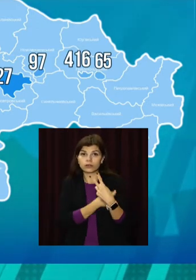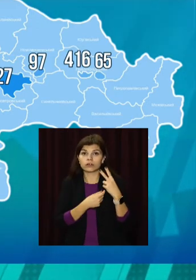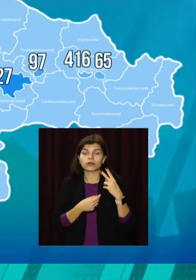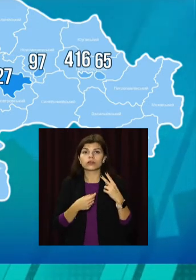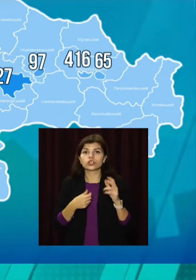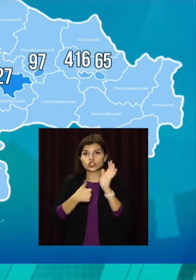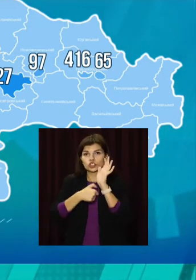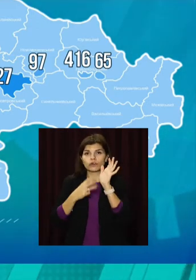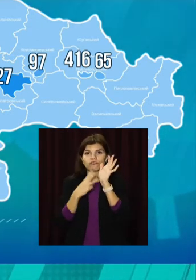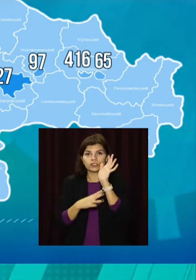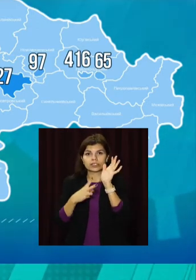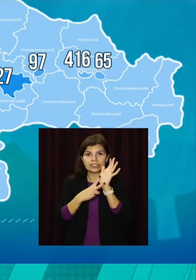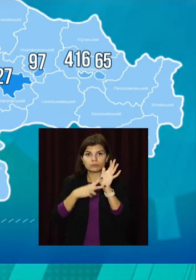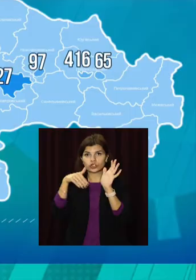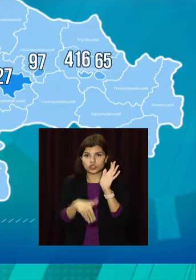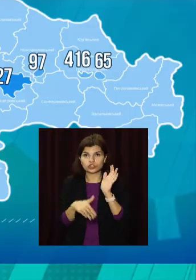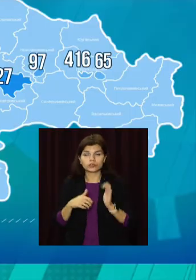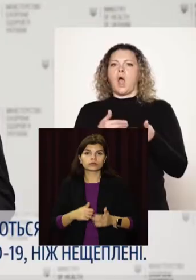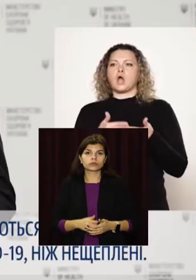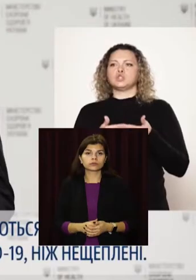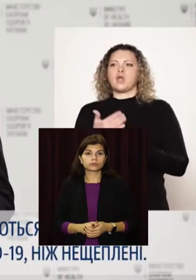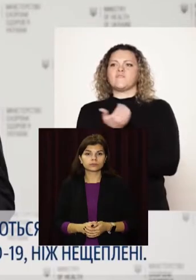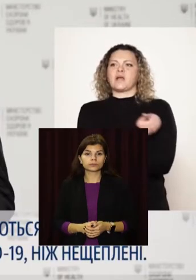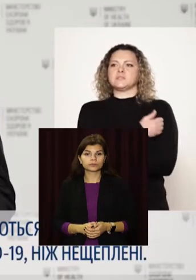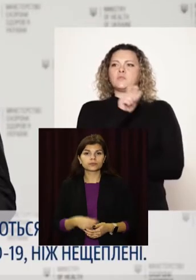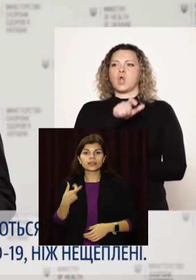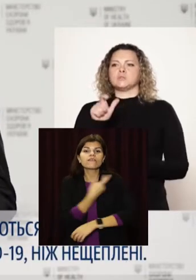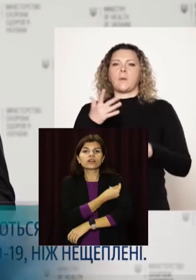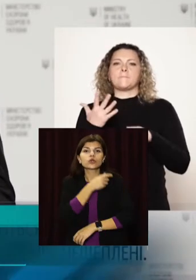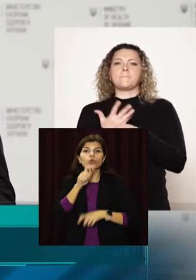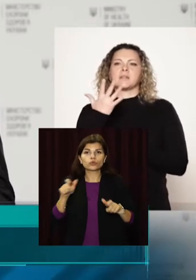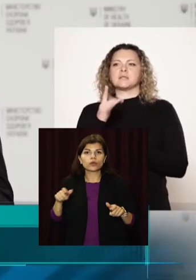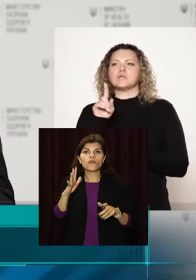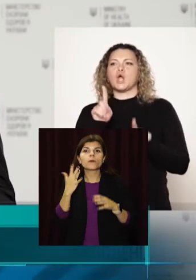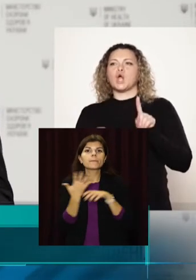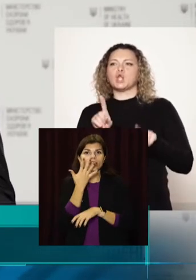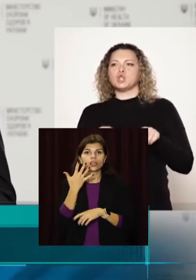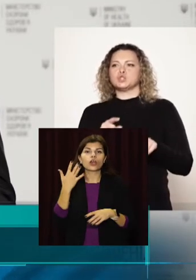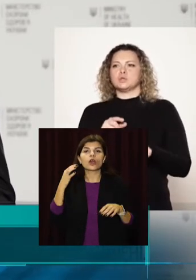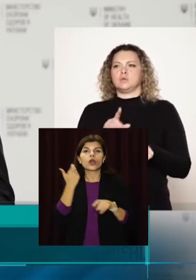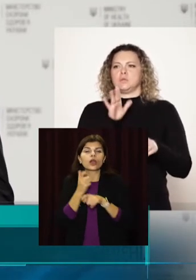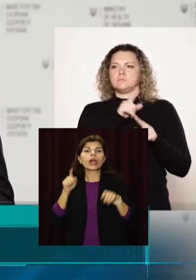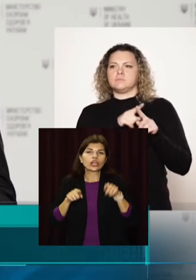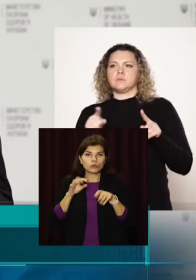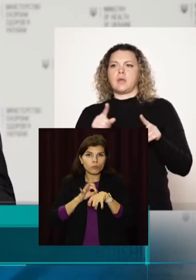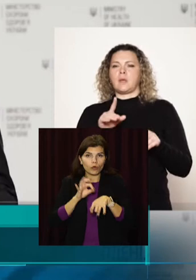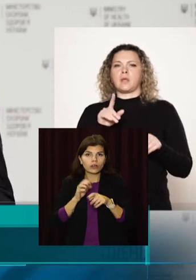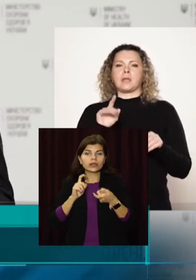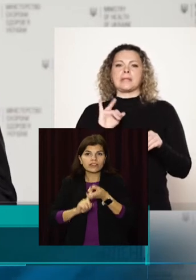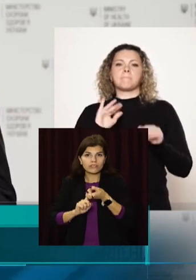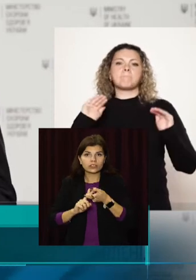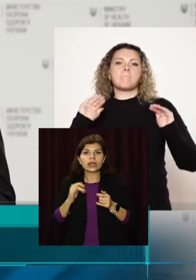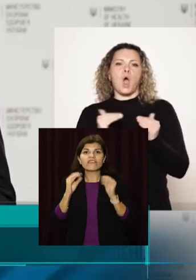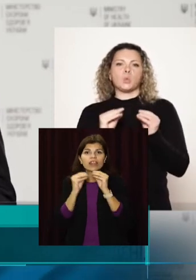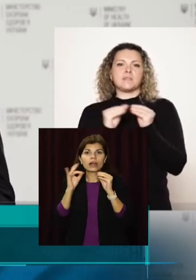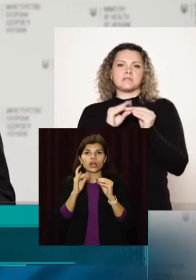ніж 687 тисяч. Вакциновані люди у 5 разів рідше інфікуються та мають у 10